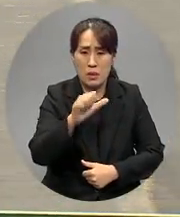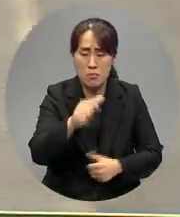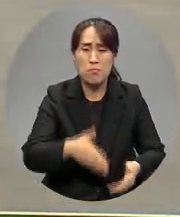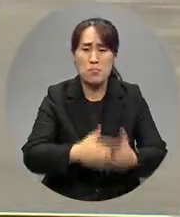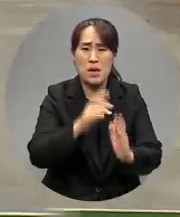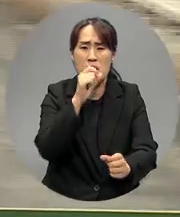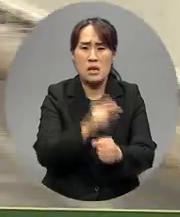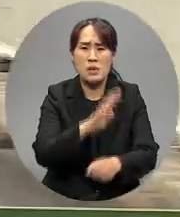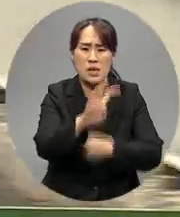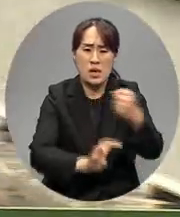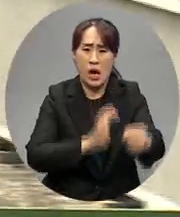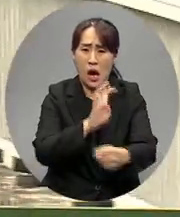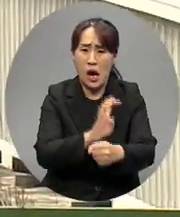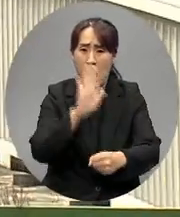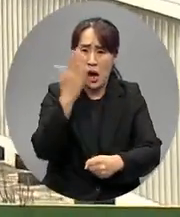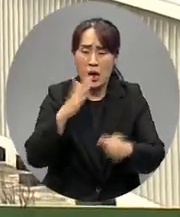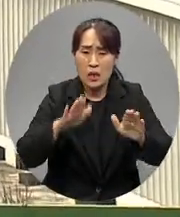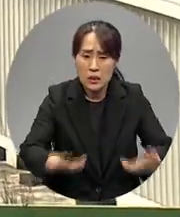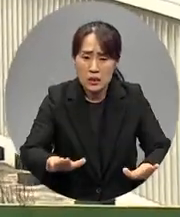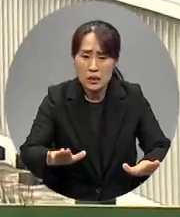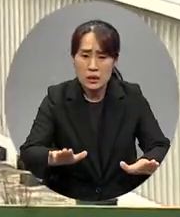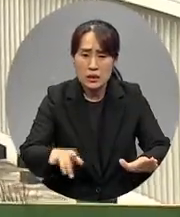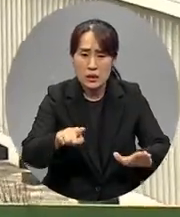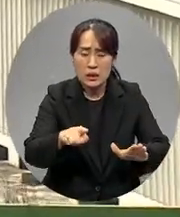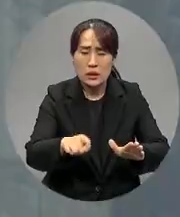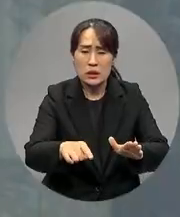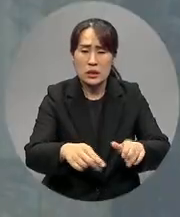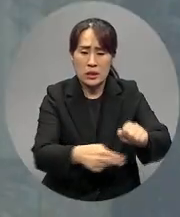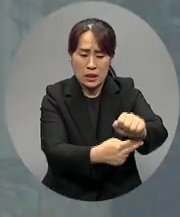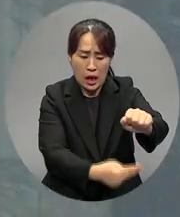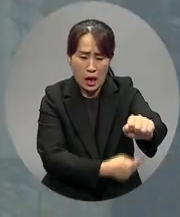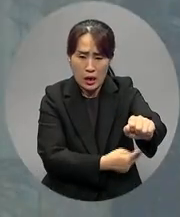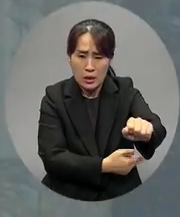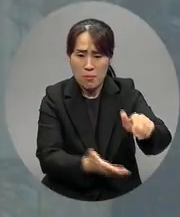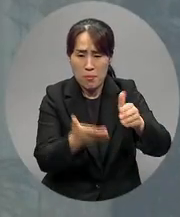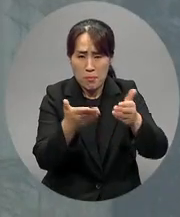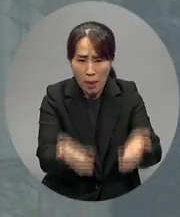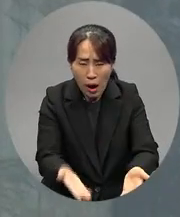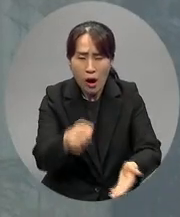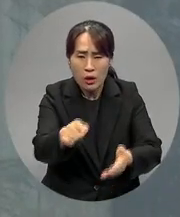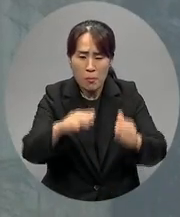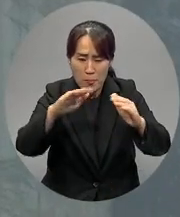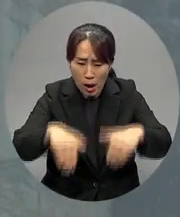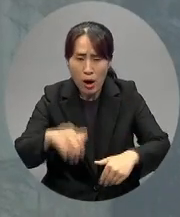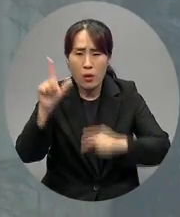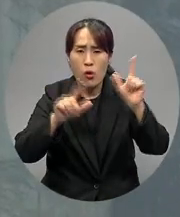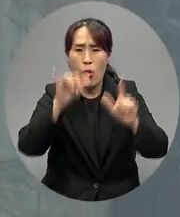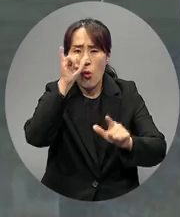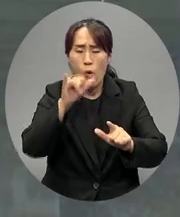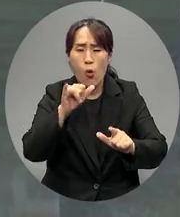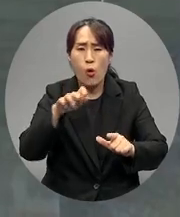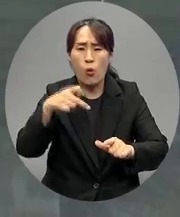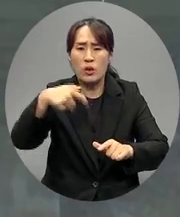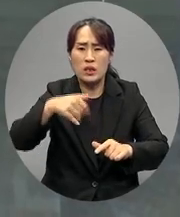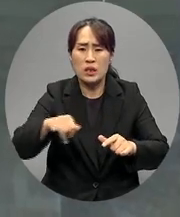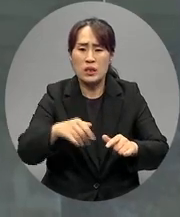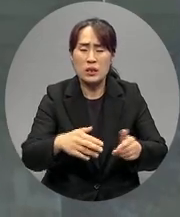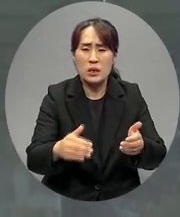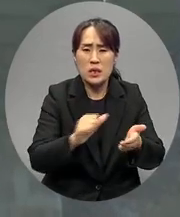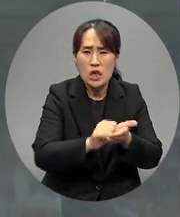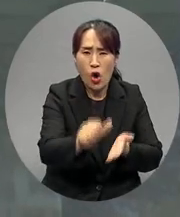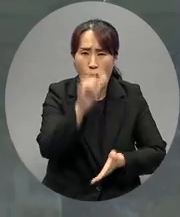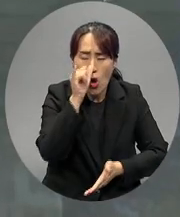이미 40년이 됐는데 현재 상판이 아래로 쳐져 눈으로 보기에도 다리가 휘었고 콘크리트가 벗겨지고